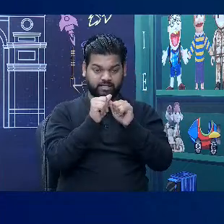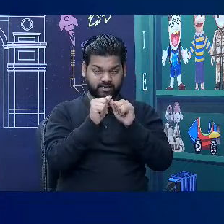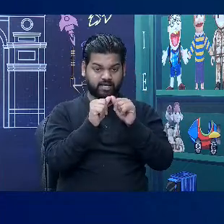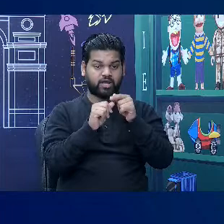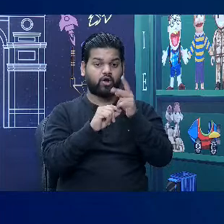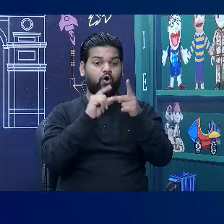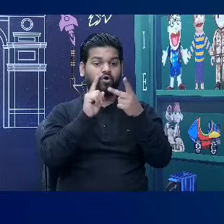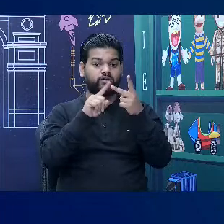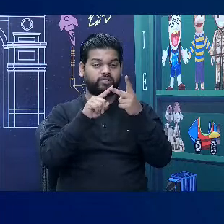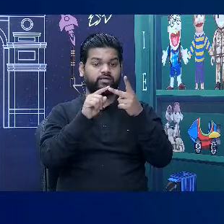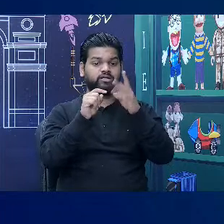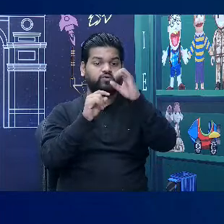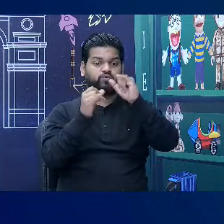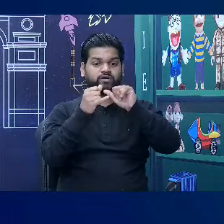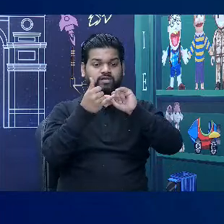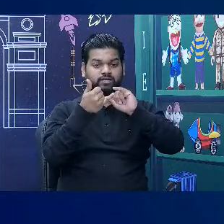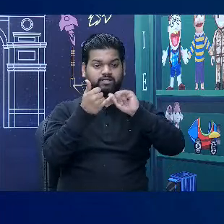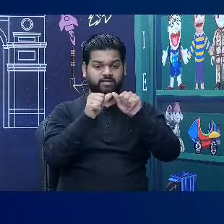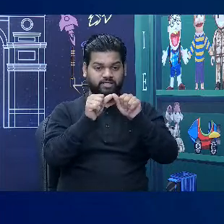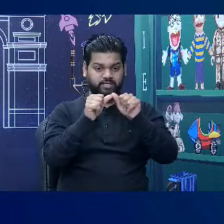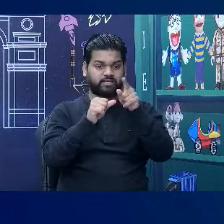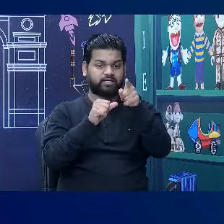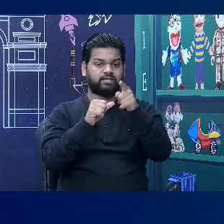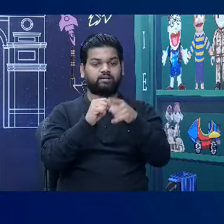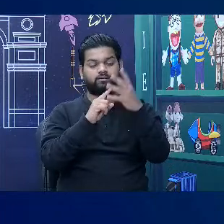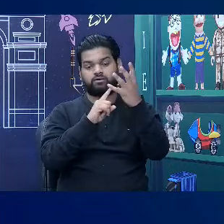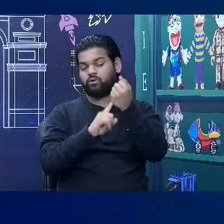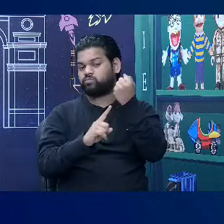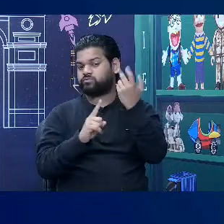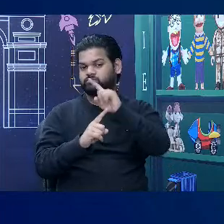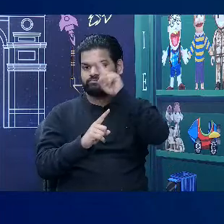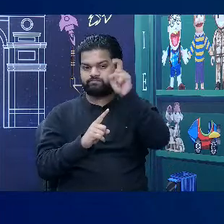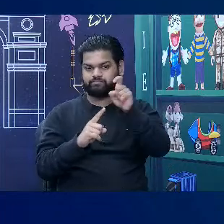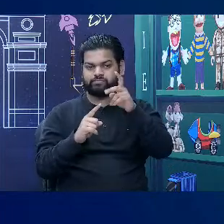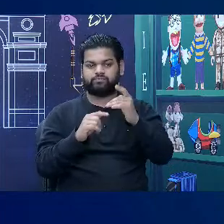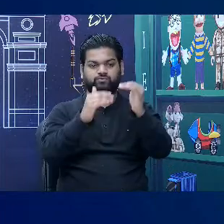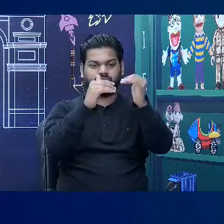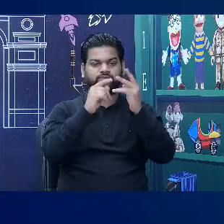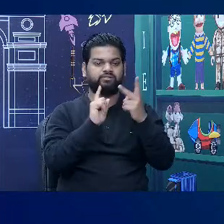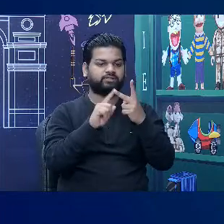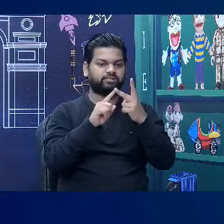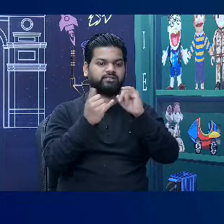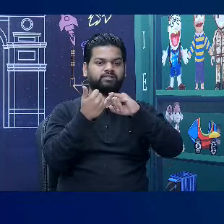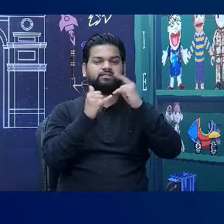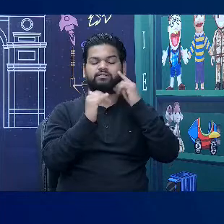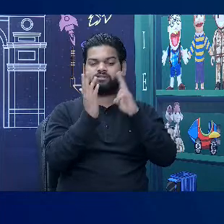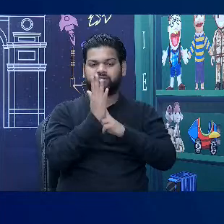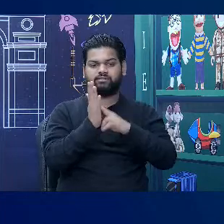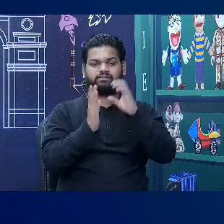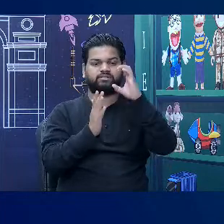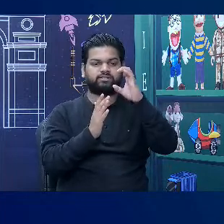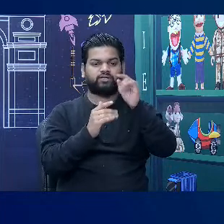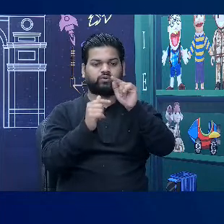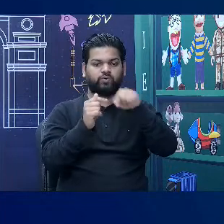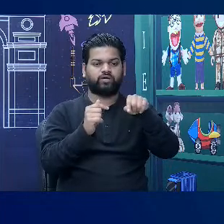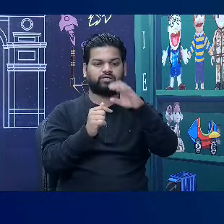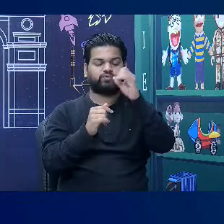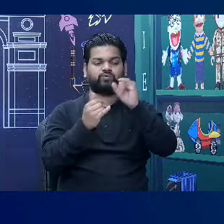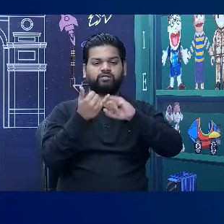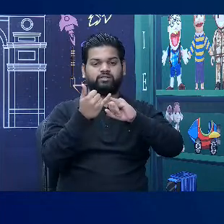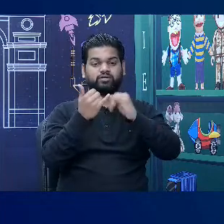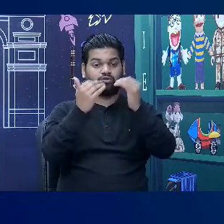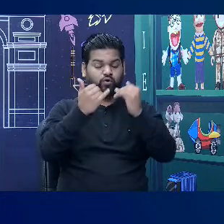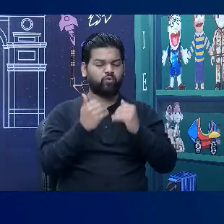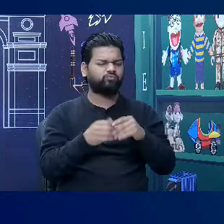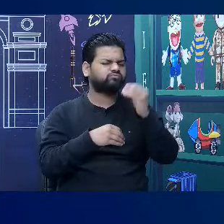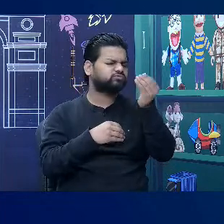सेकेंड पार्ट में हमें डिटरमिन करना है sin C and cos C। ठीक है बच्चों, आई एम श्योर यू विल ट्राई। And we